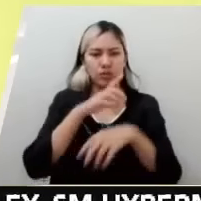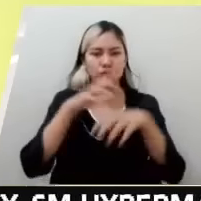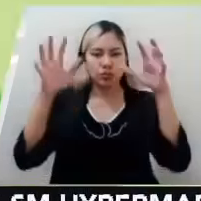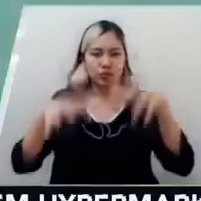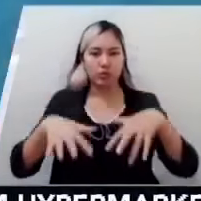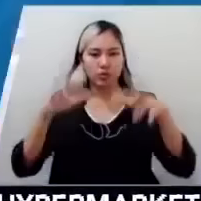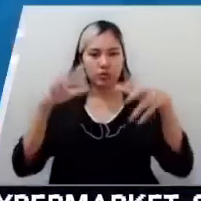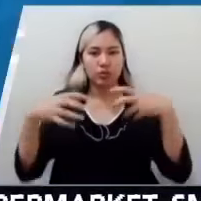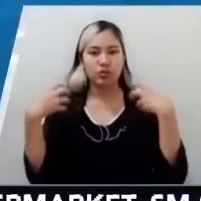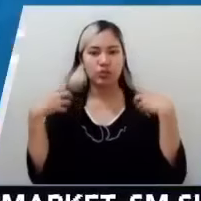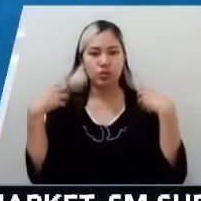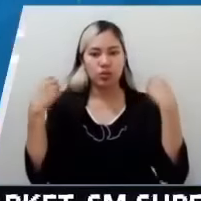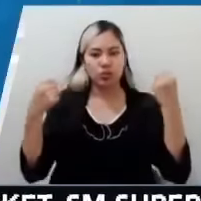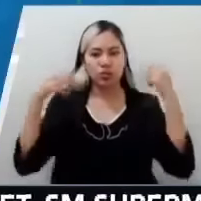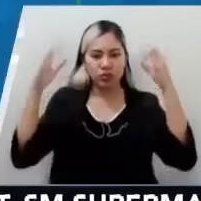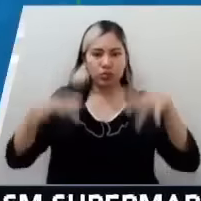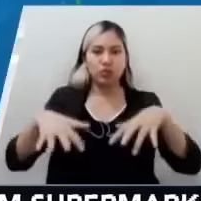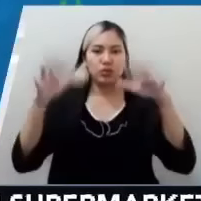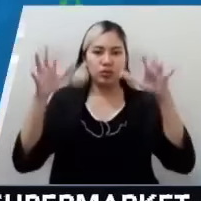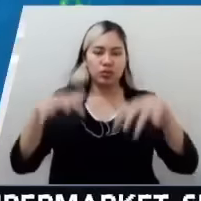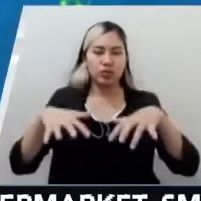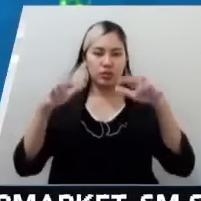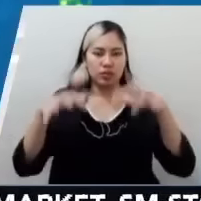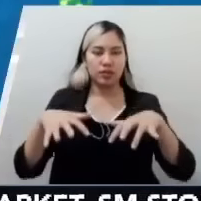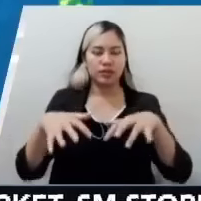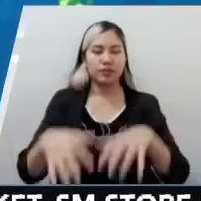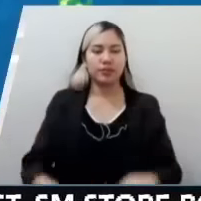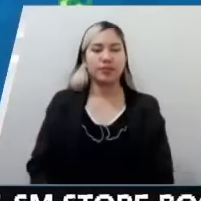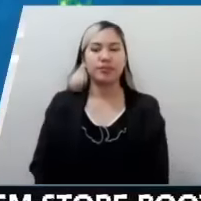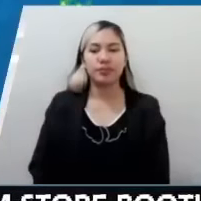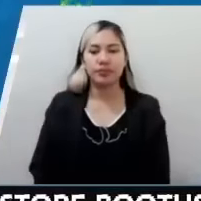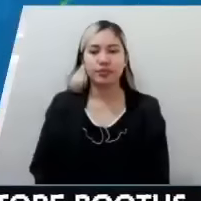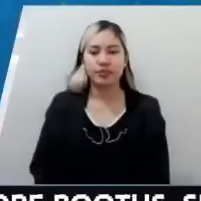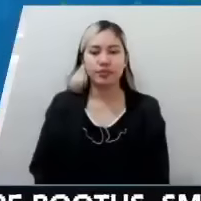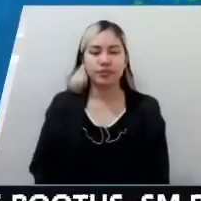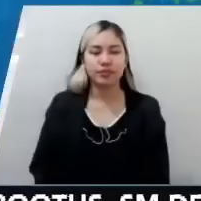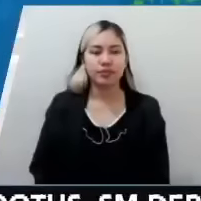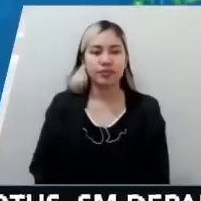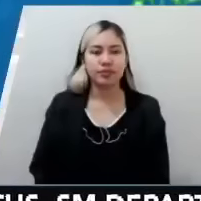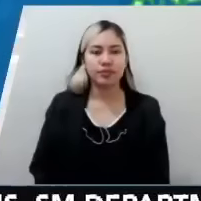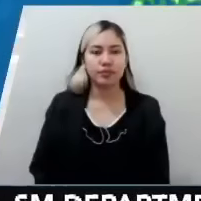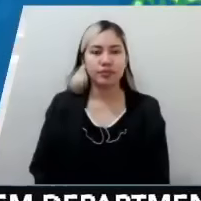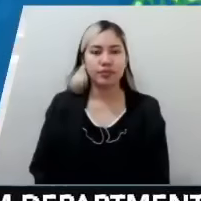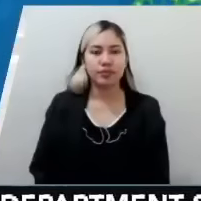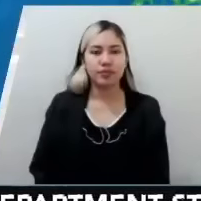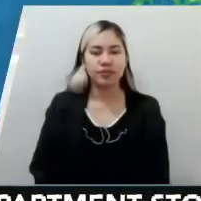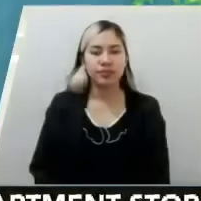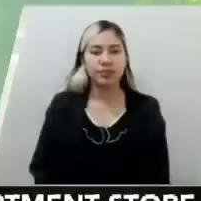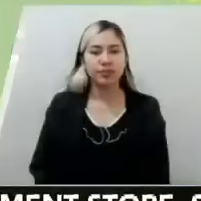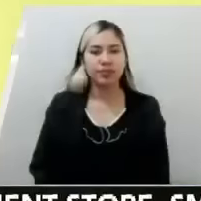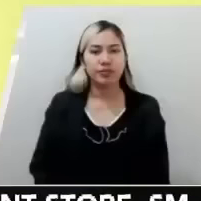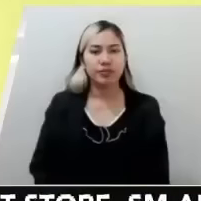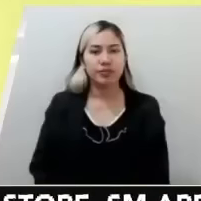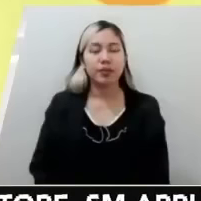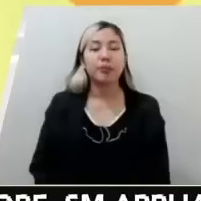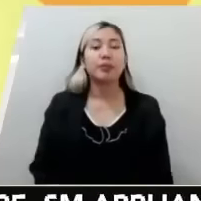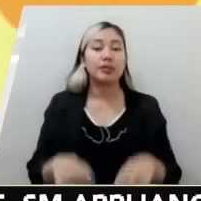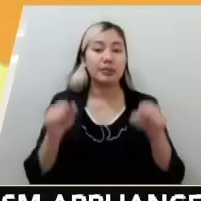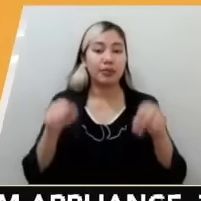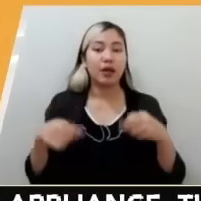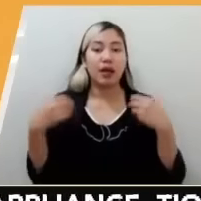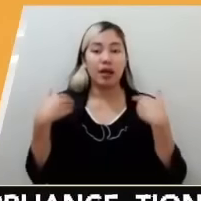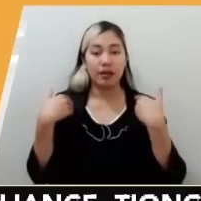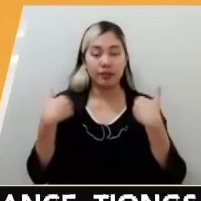rain sa ilang lugar base sa rainfall forecast ng Metro weather inaasahan din po ang matitinding ulan sa ilang bahagi ng Metro